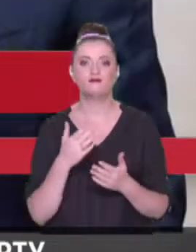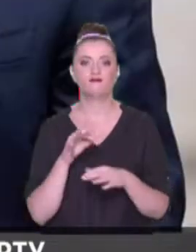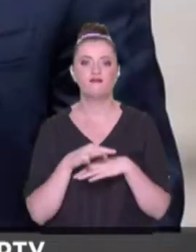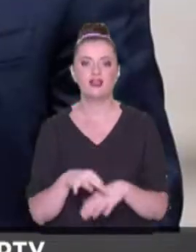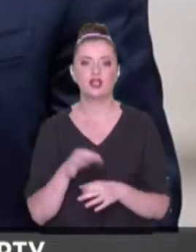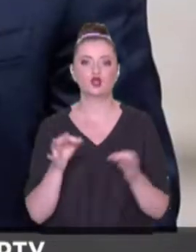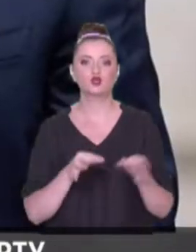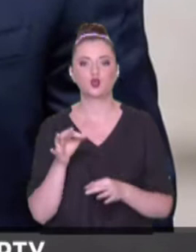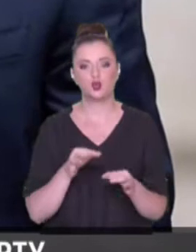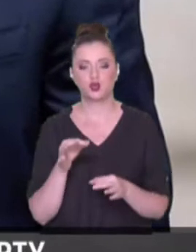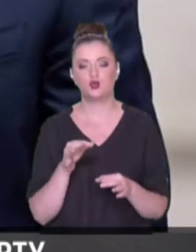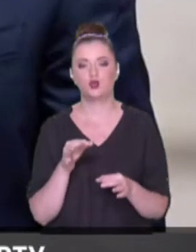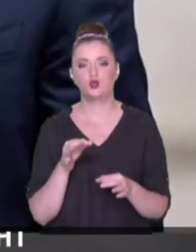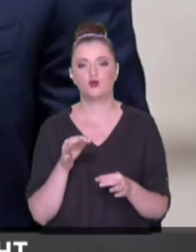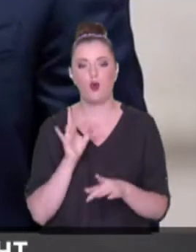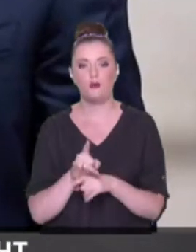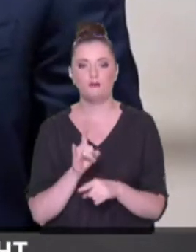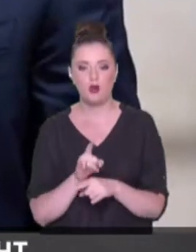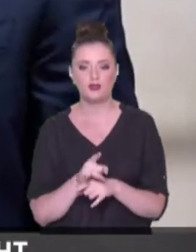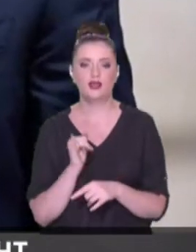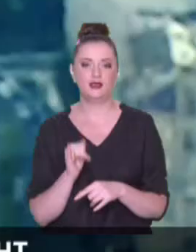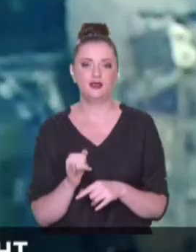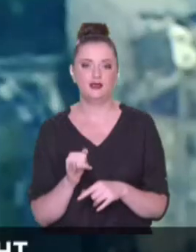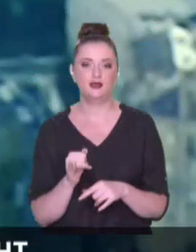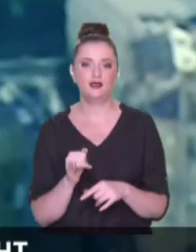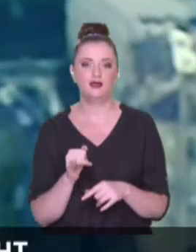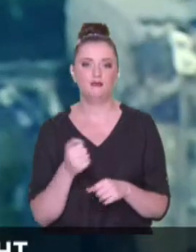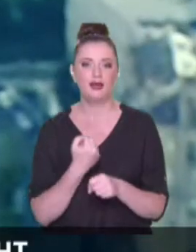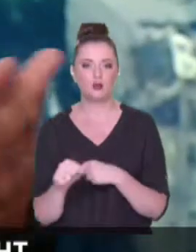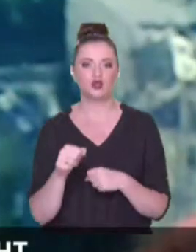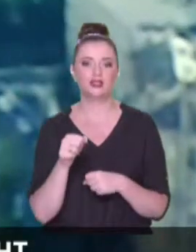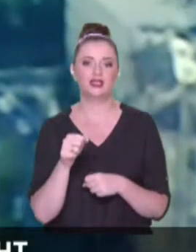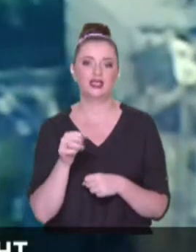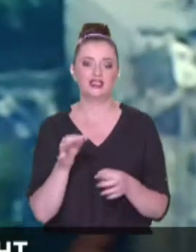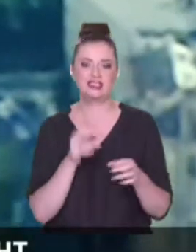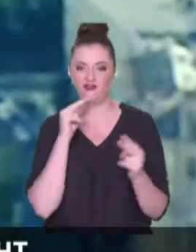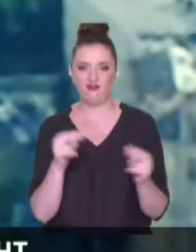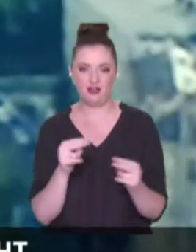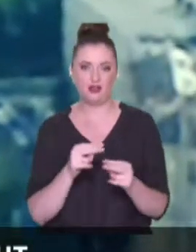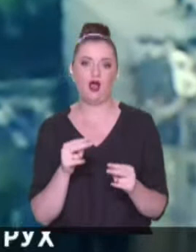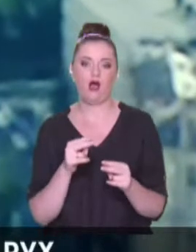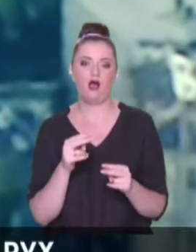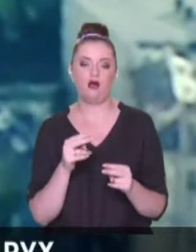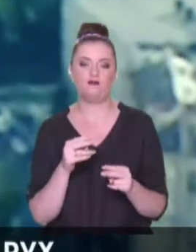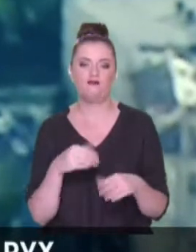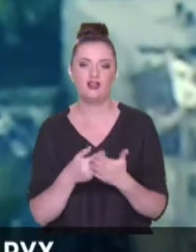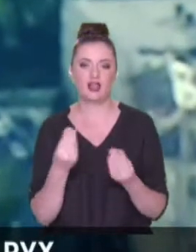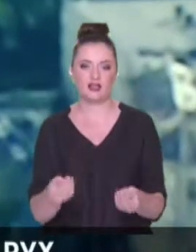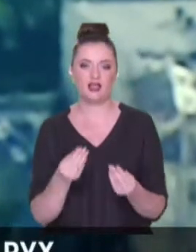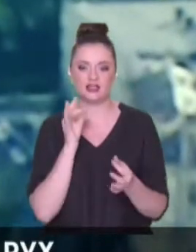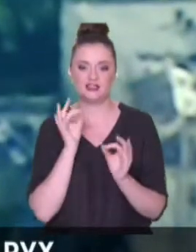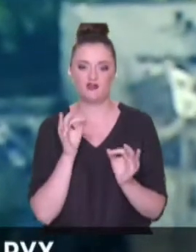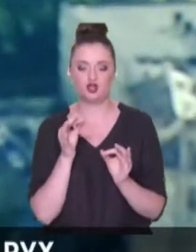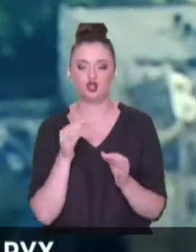примусі свідка до відмови від надання свідчень. І про сьогоднішнє рішення Верховного суду поговоримо з